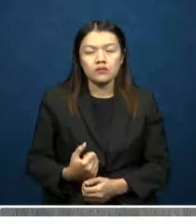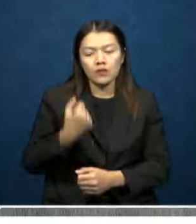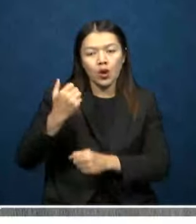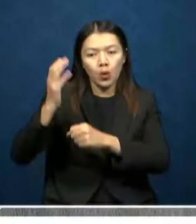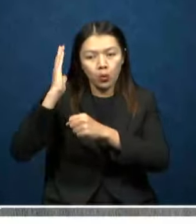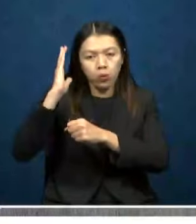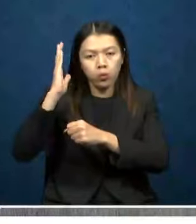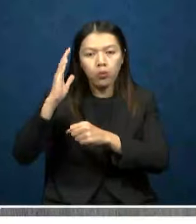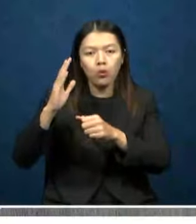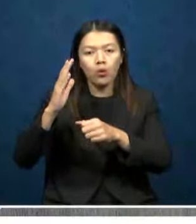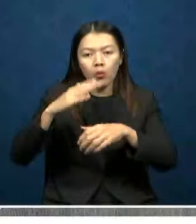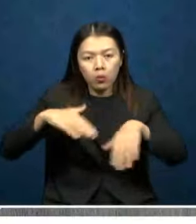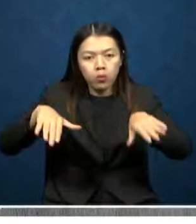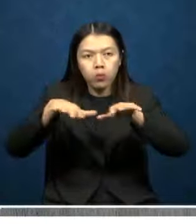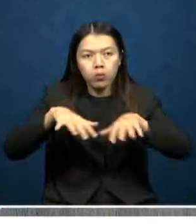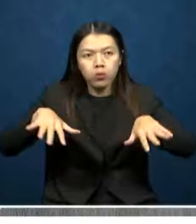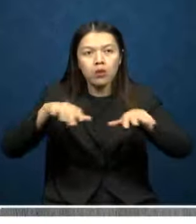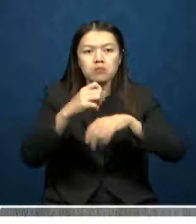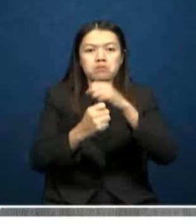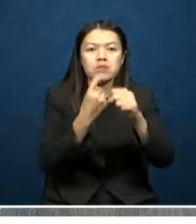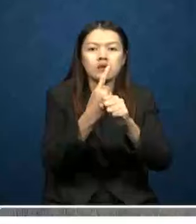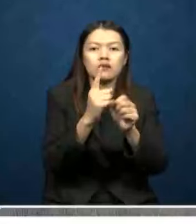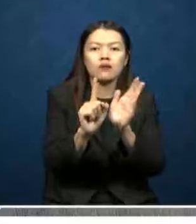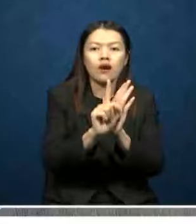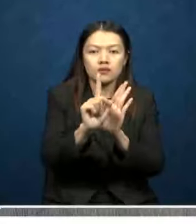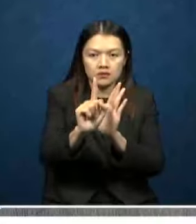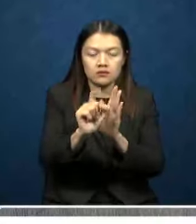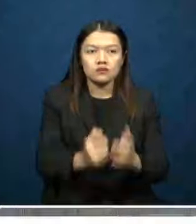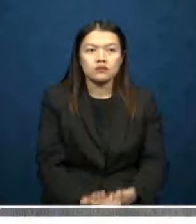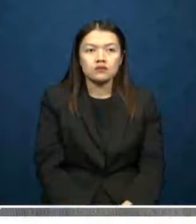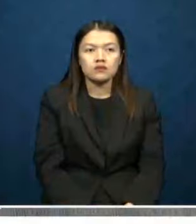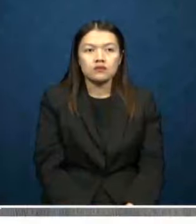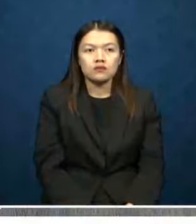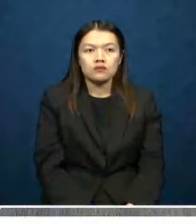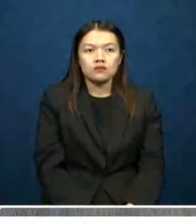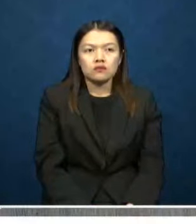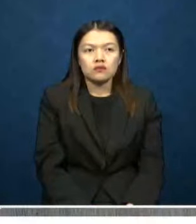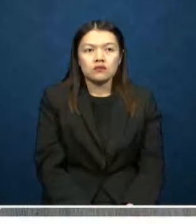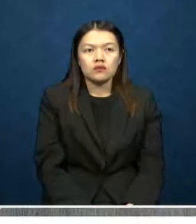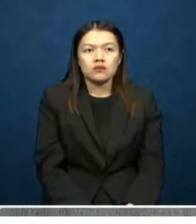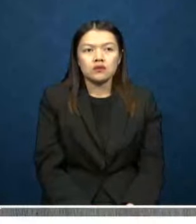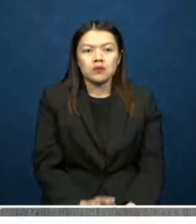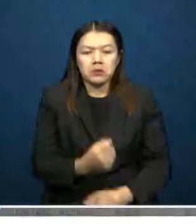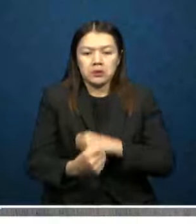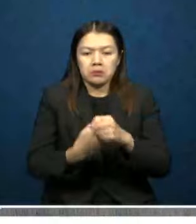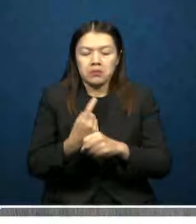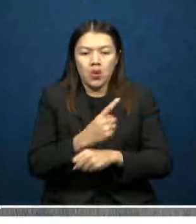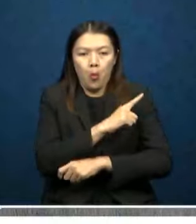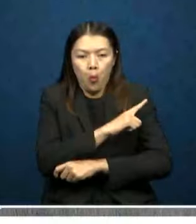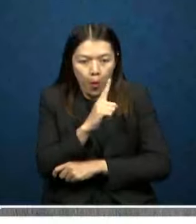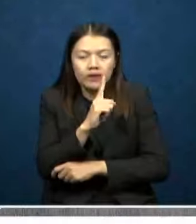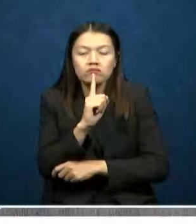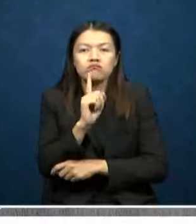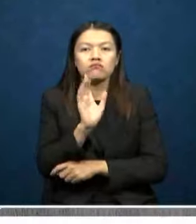ทั่วไปได้ปีละ 1ครั้งไม่ใช่ปีละ 1วัน